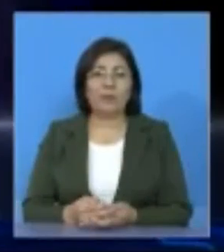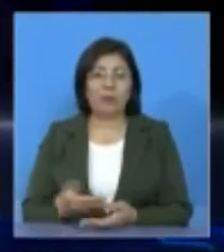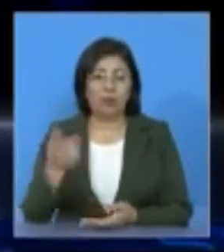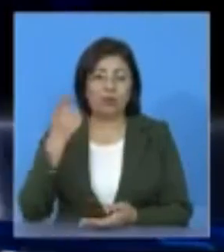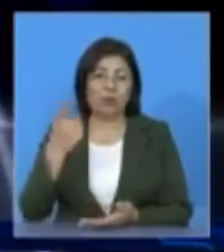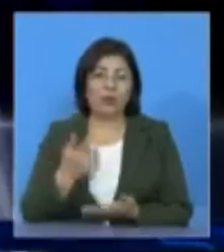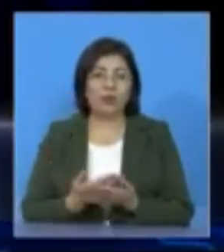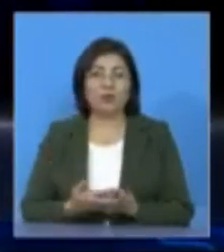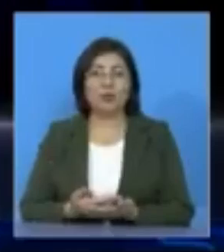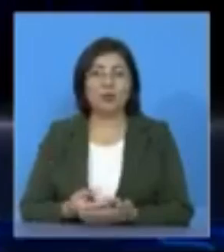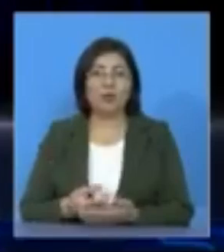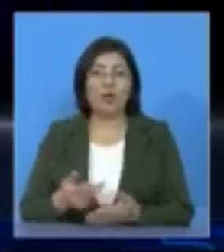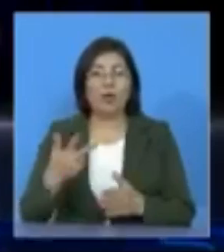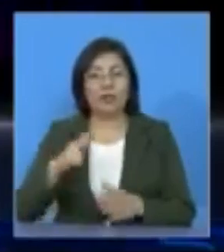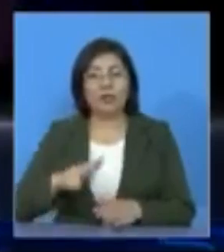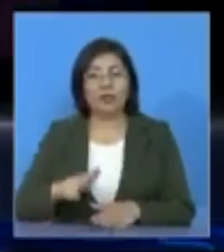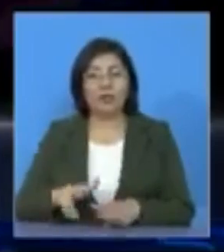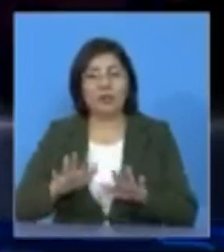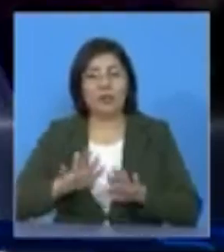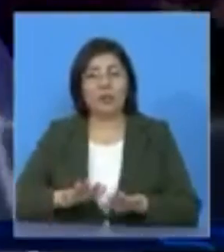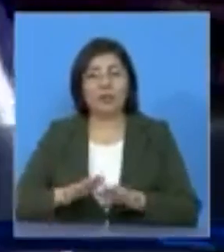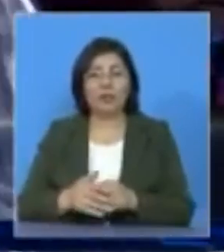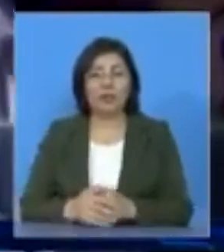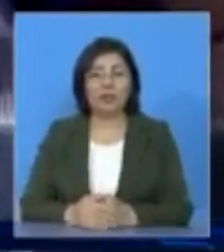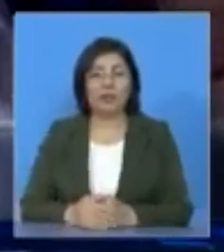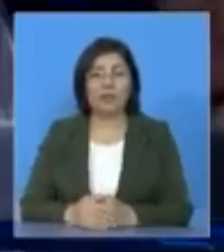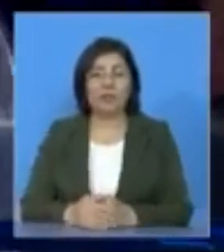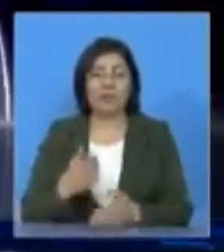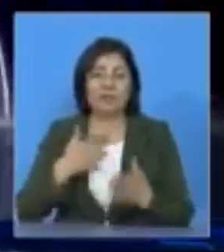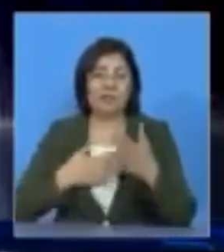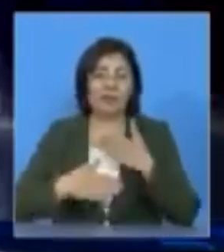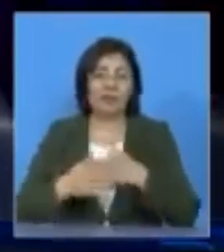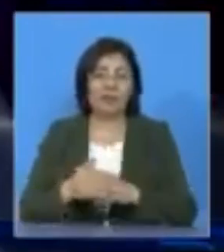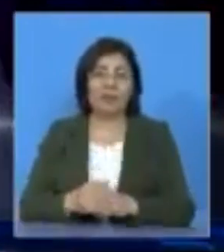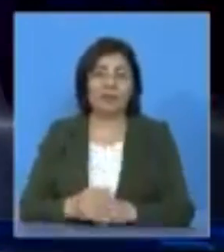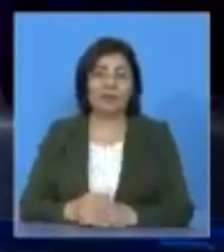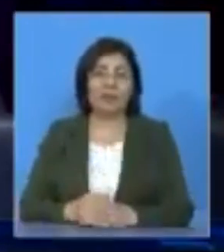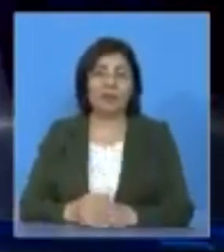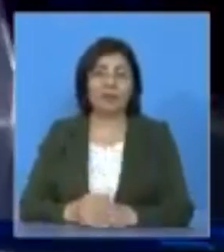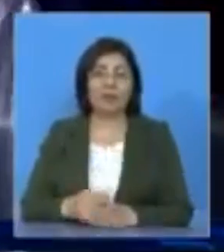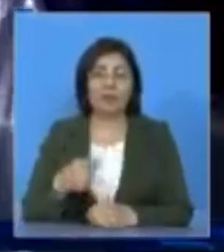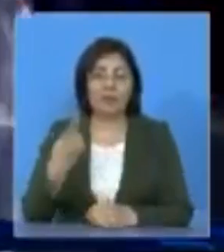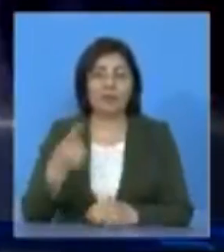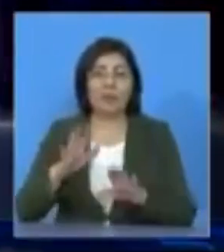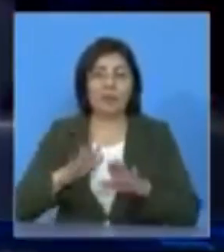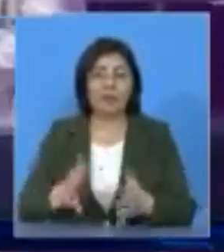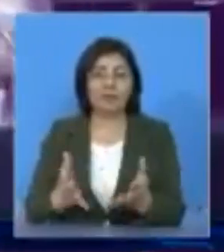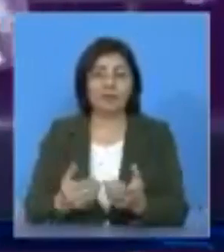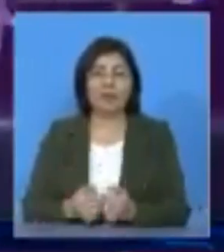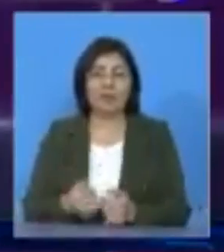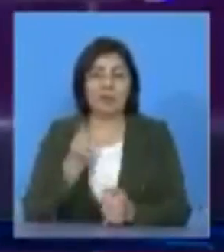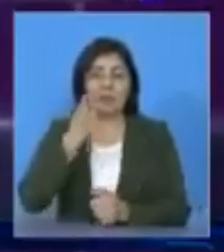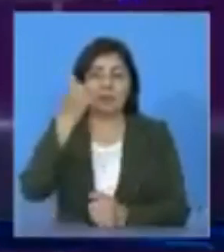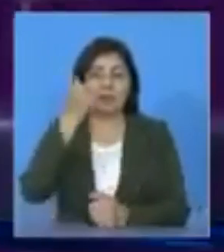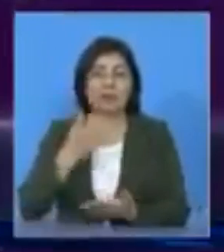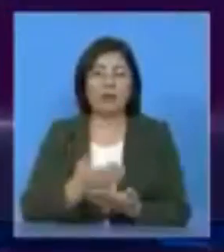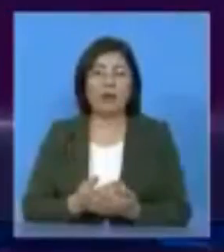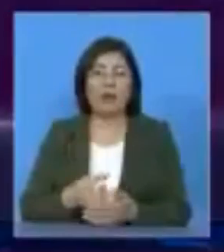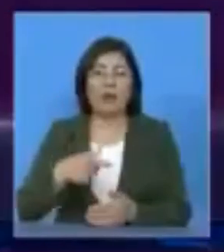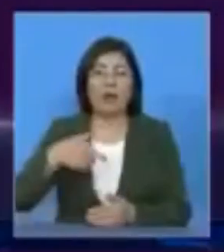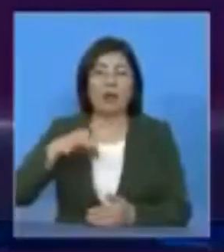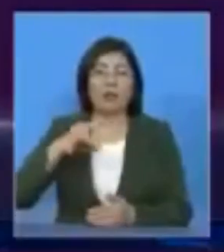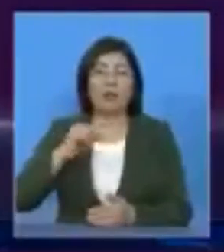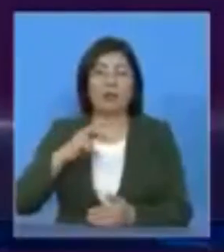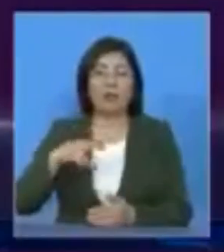буду лауреатом, но оказалось, правда, что я смогла занять первое место, и я безумно рада. Спасибо. А гран-при